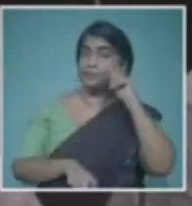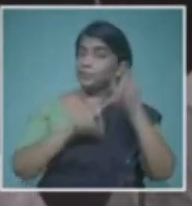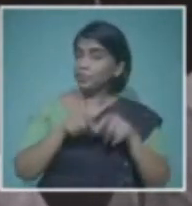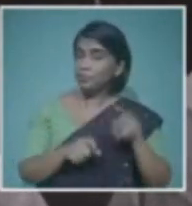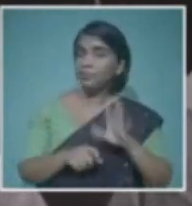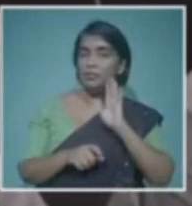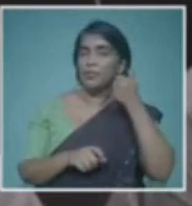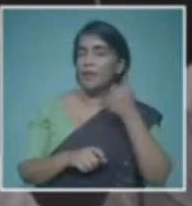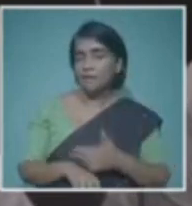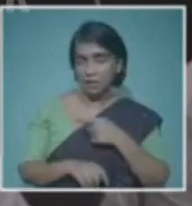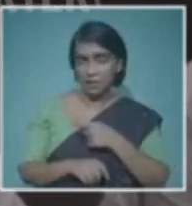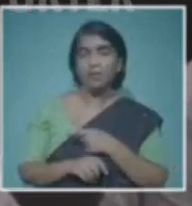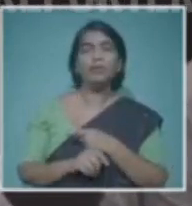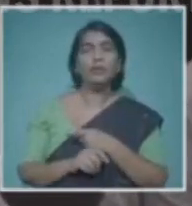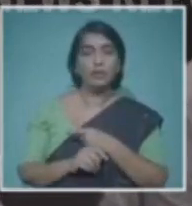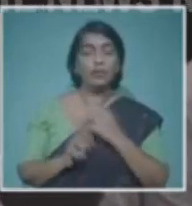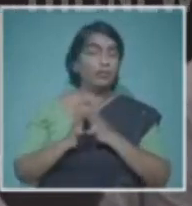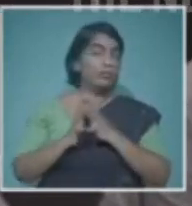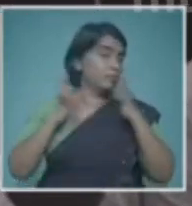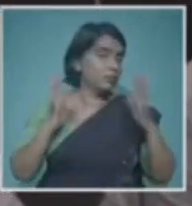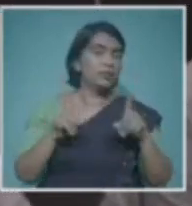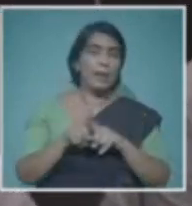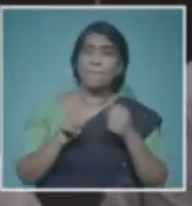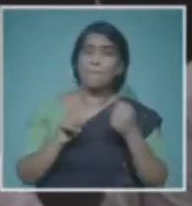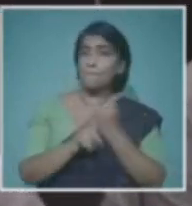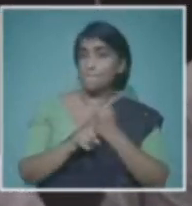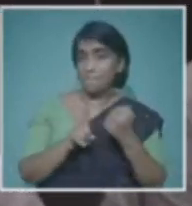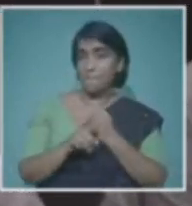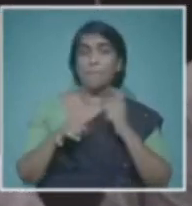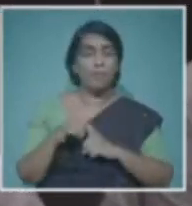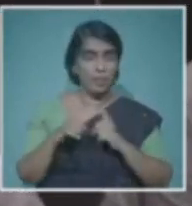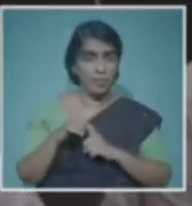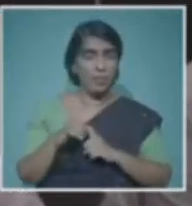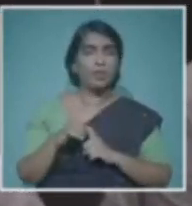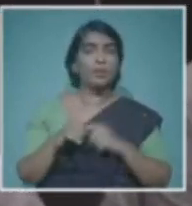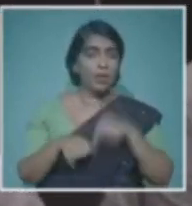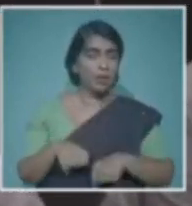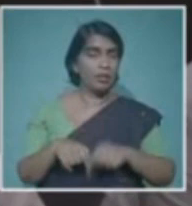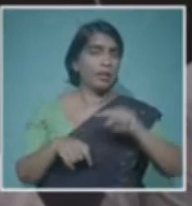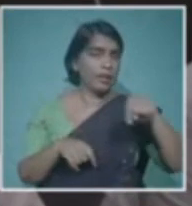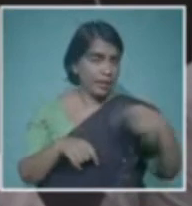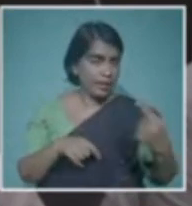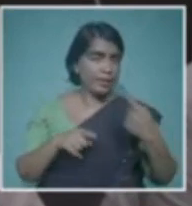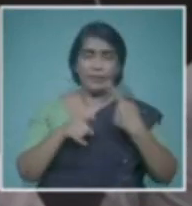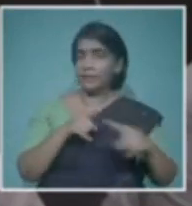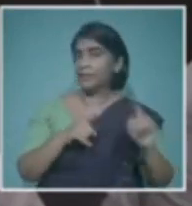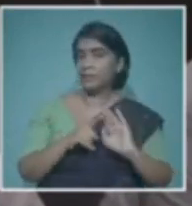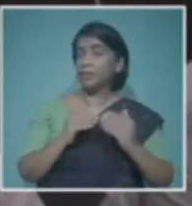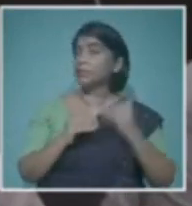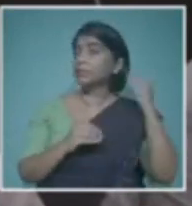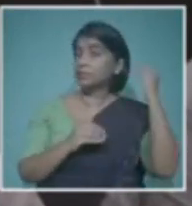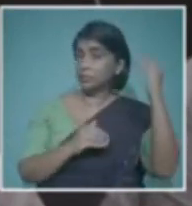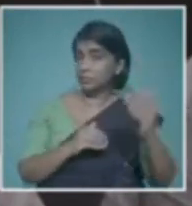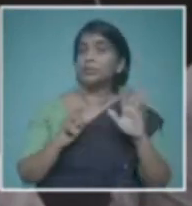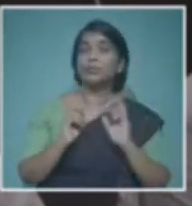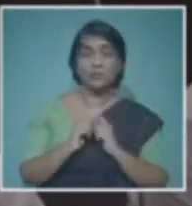ජනතාවට අතිශයින්ම වැදගත් විශාල වශයෙන් බලපාන ප්‍රශ්නයක්. ඒක අද හෙට විතරක් නෙවෙයි